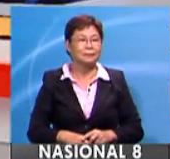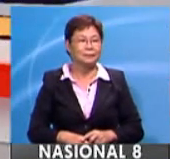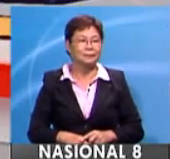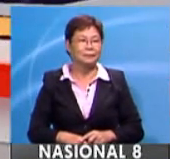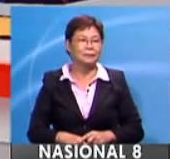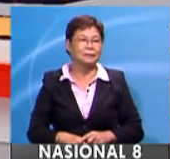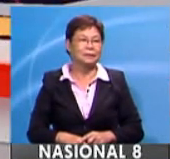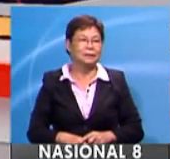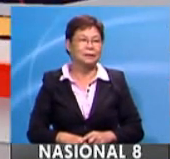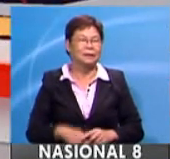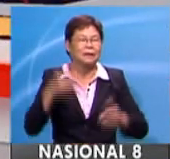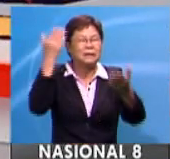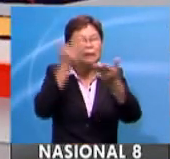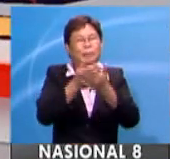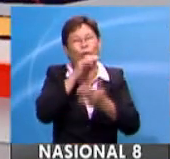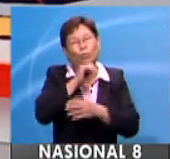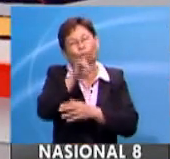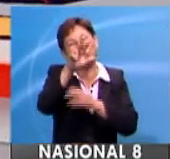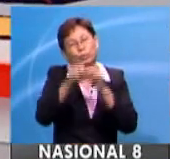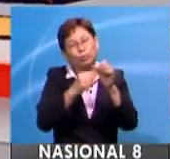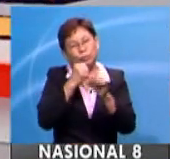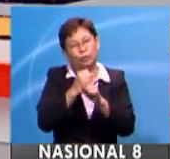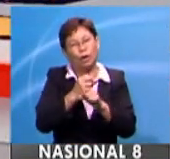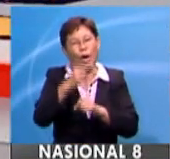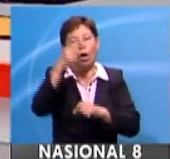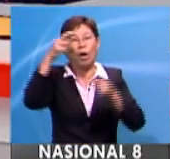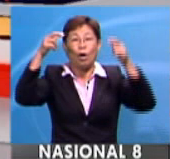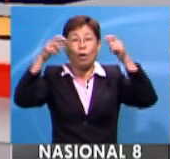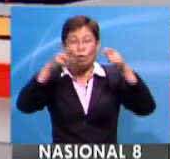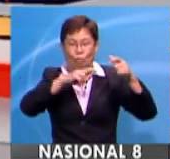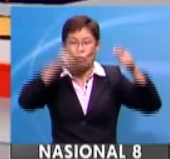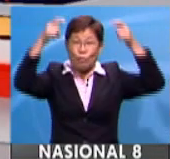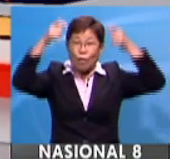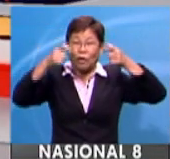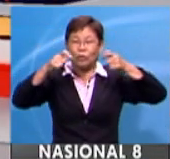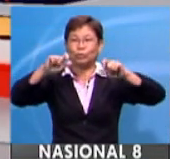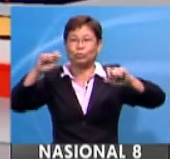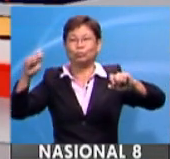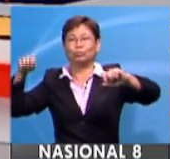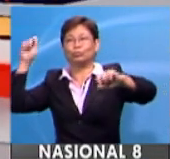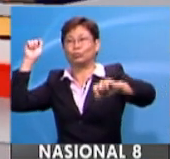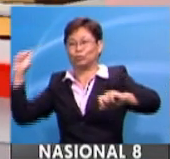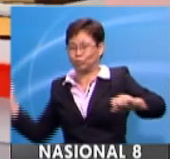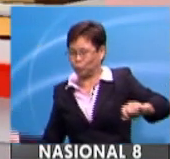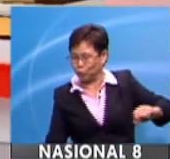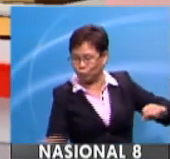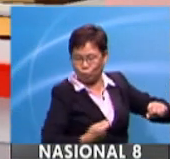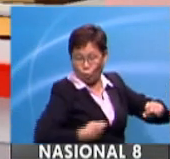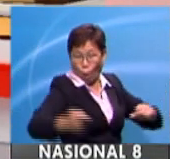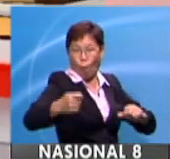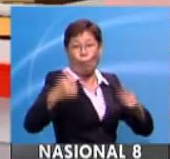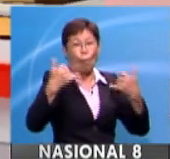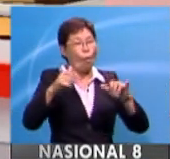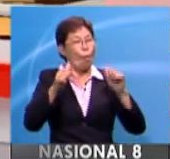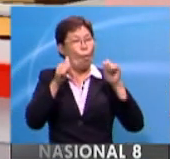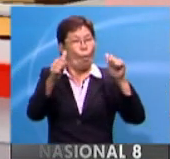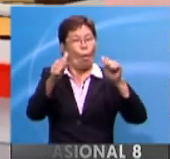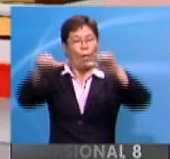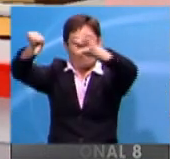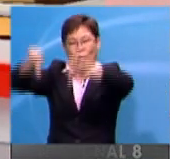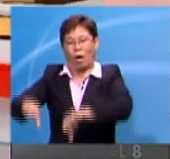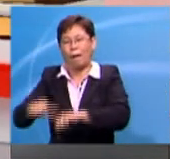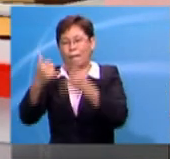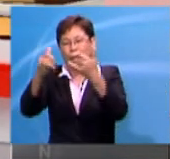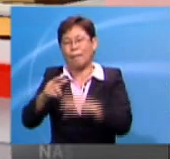walaupun telah mencecah umur 30 tahun ratus kuas negara Datuk Nicole David tetap lincah dan kemas menewaskan pemain muda Mesir renim